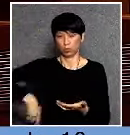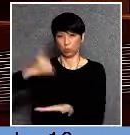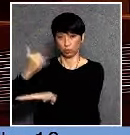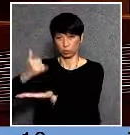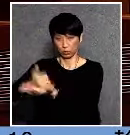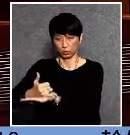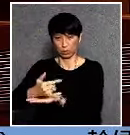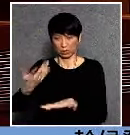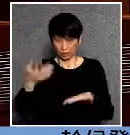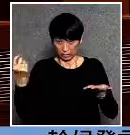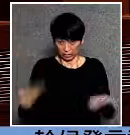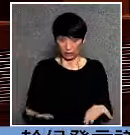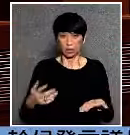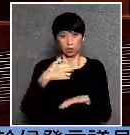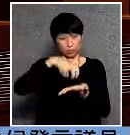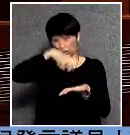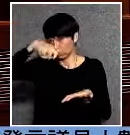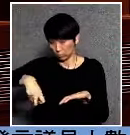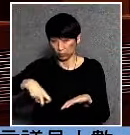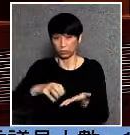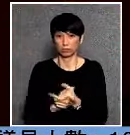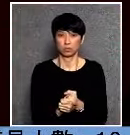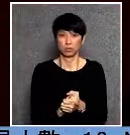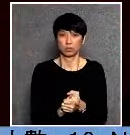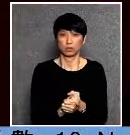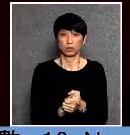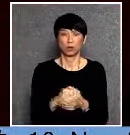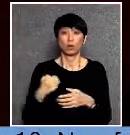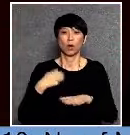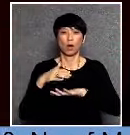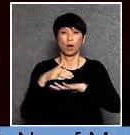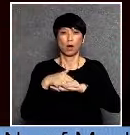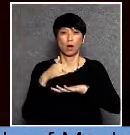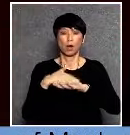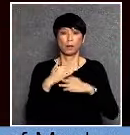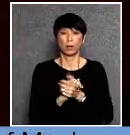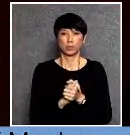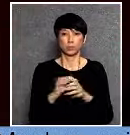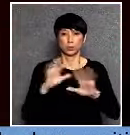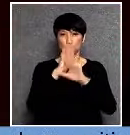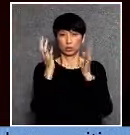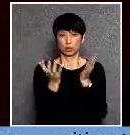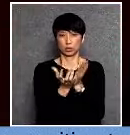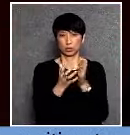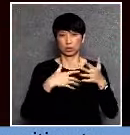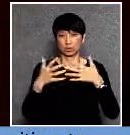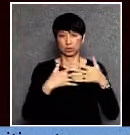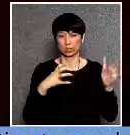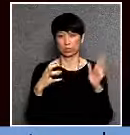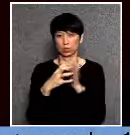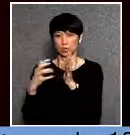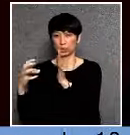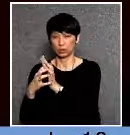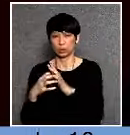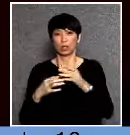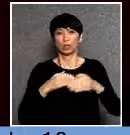會立即落台？ 我剛才就整件僭建的事那個來龍去